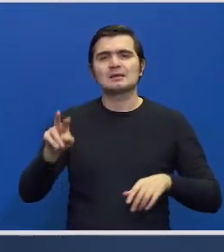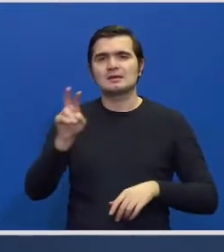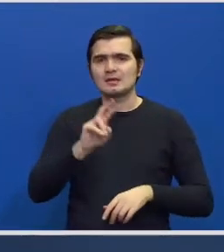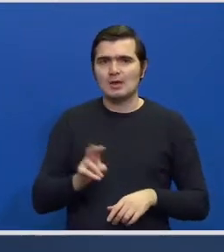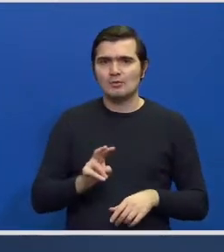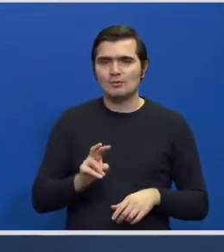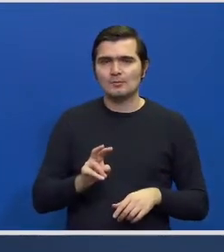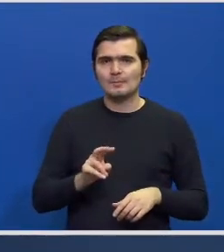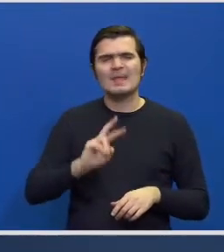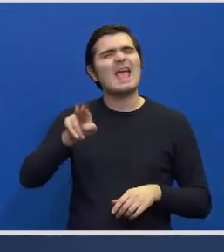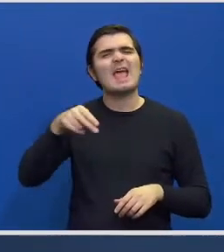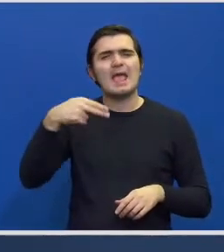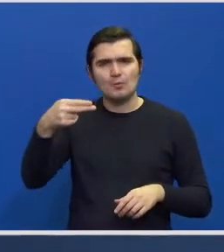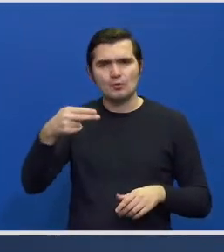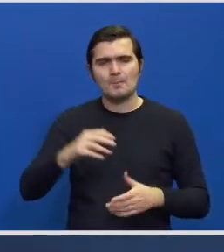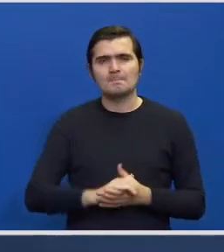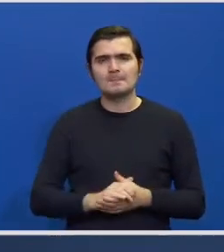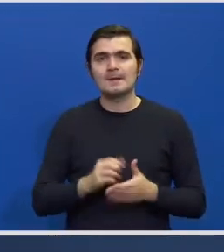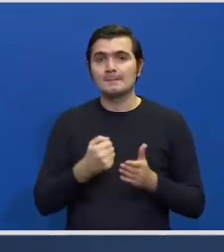de euro, din care